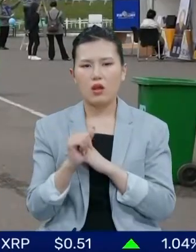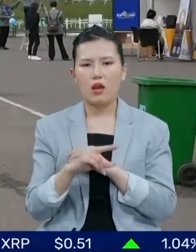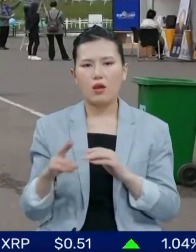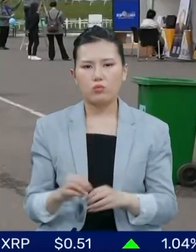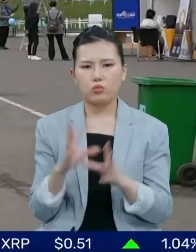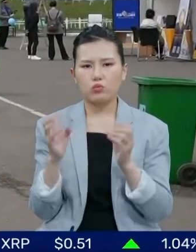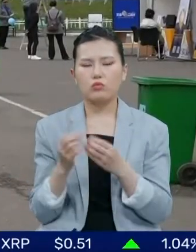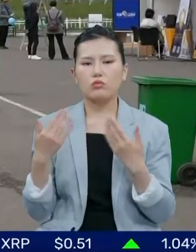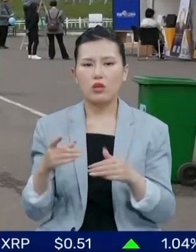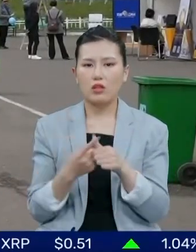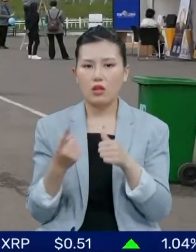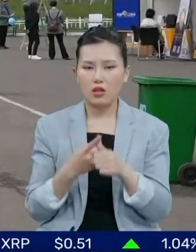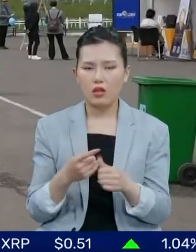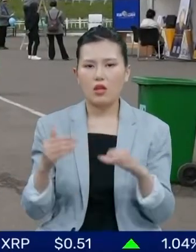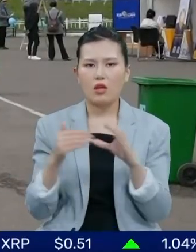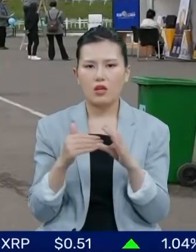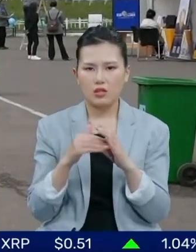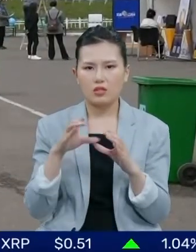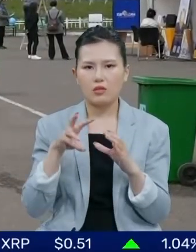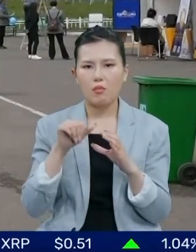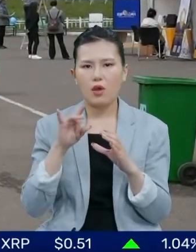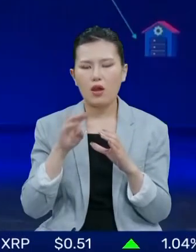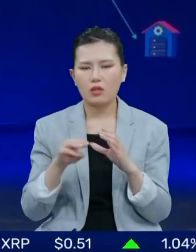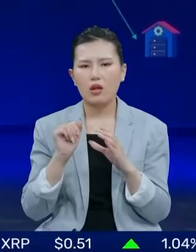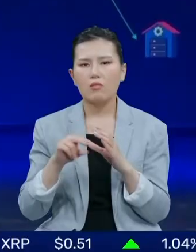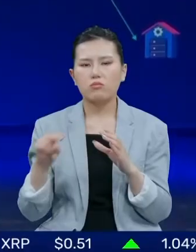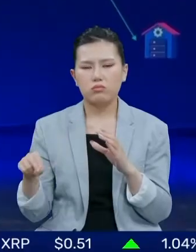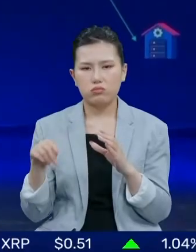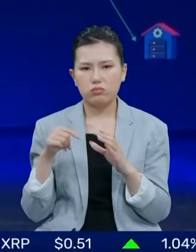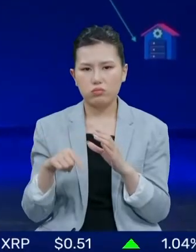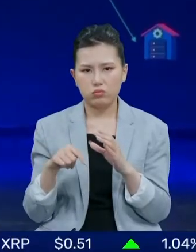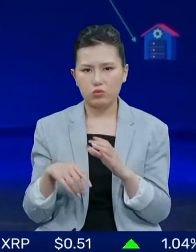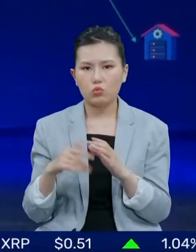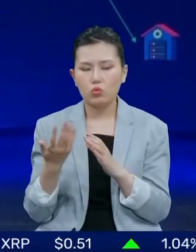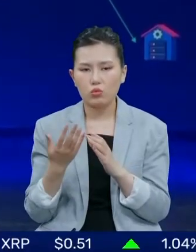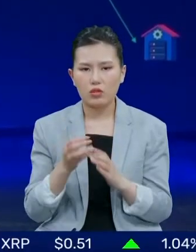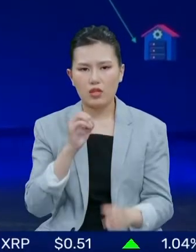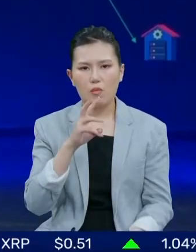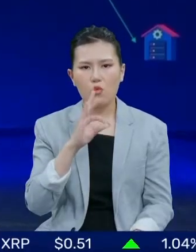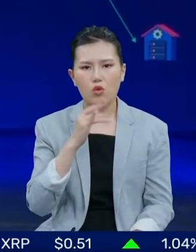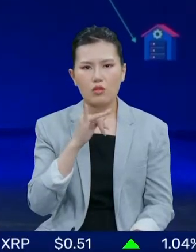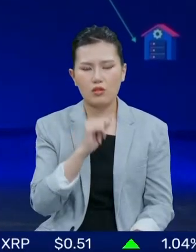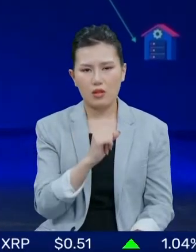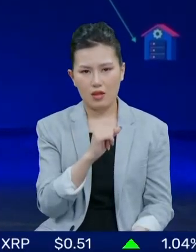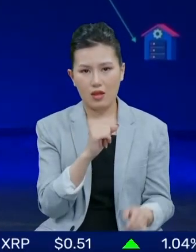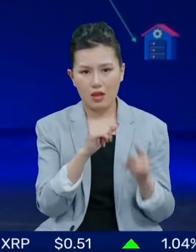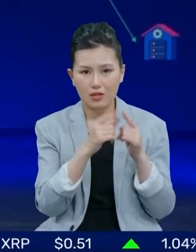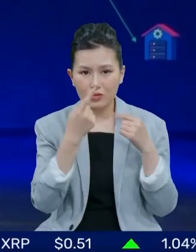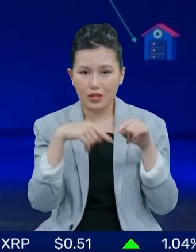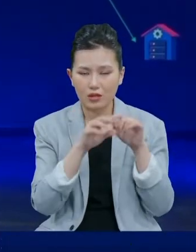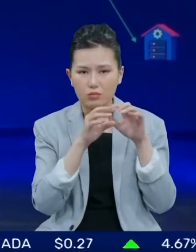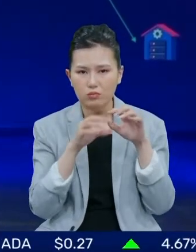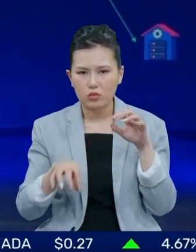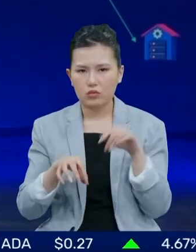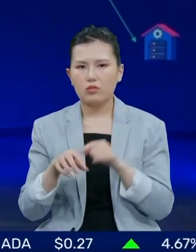аппликейшнийг орон нутгаас анх удаа хэрэглээнд нэвтрүүлээ. Энэхүү аппликейшн нь E-Mongolia нэгдсэн системийн дэд систем байдлаар орон